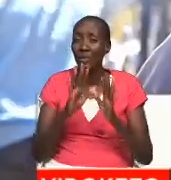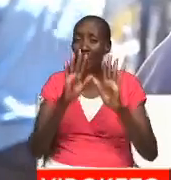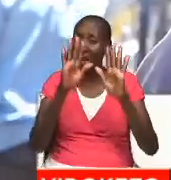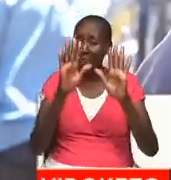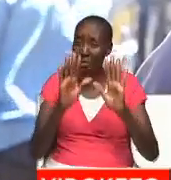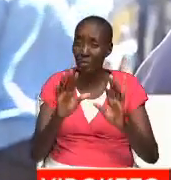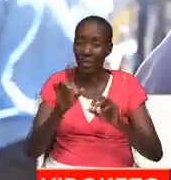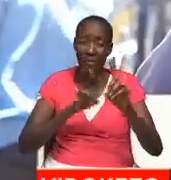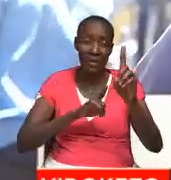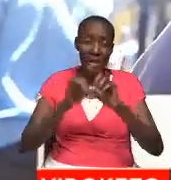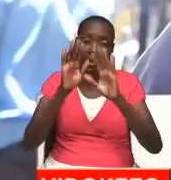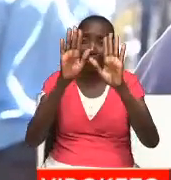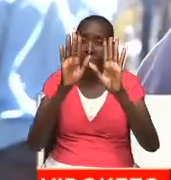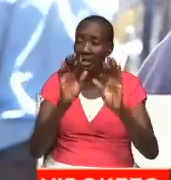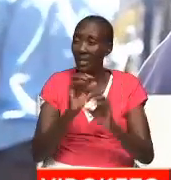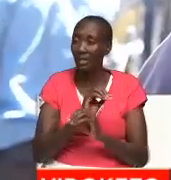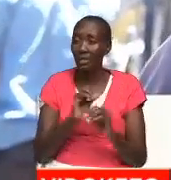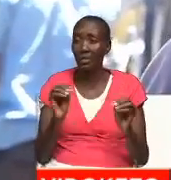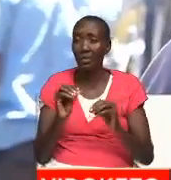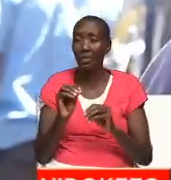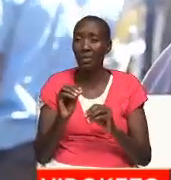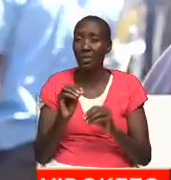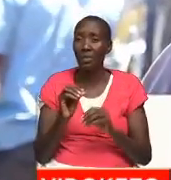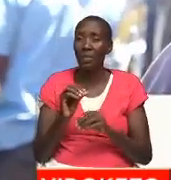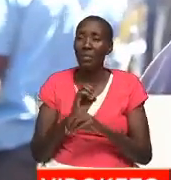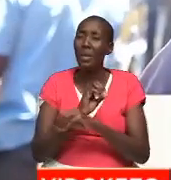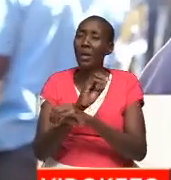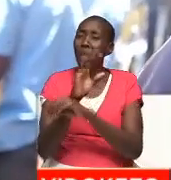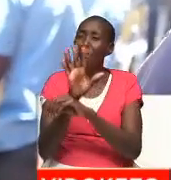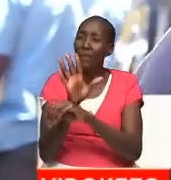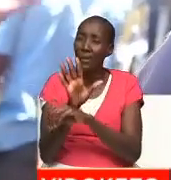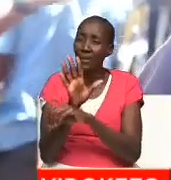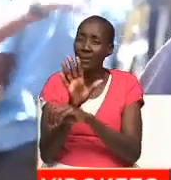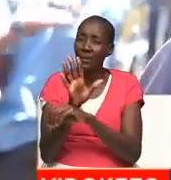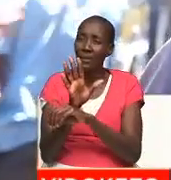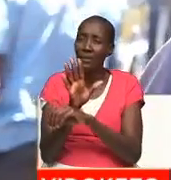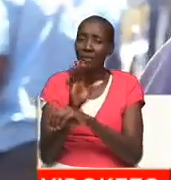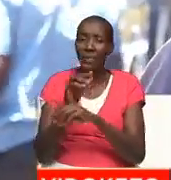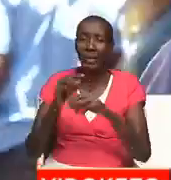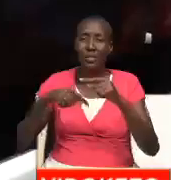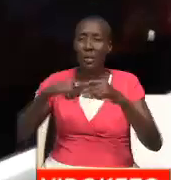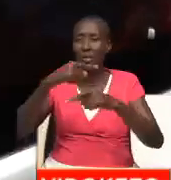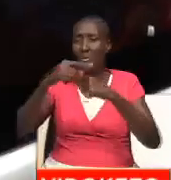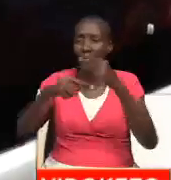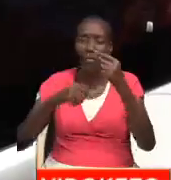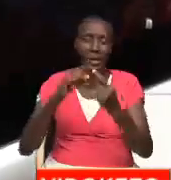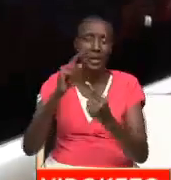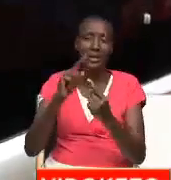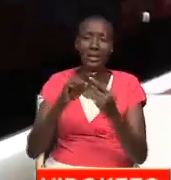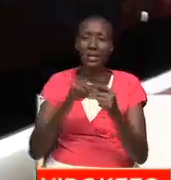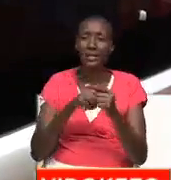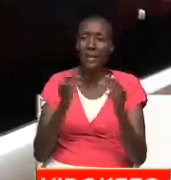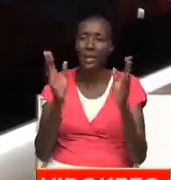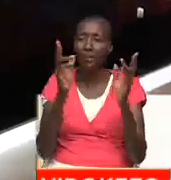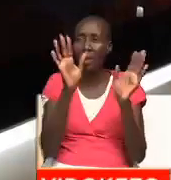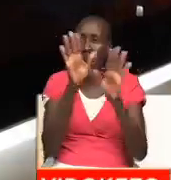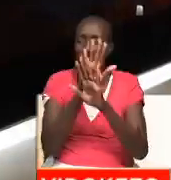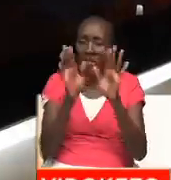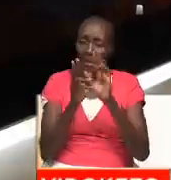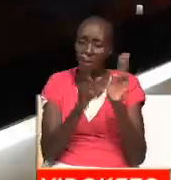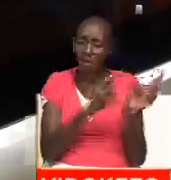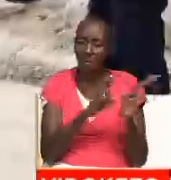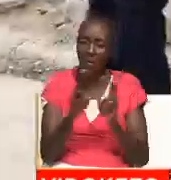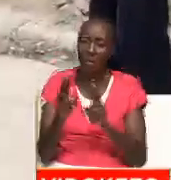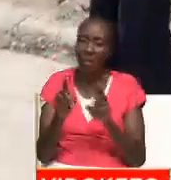the travel is not necessary, I will advise them to airishe maka ile wakati mambo itarudi normal. Kwa upande